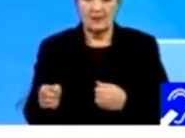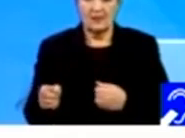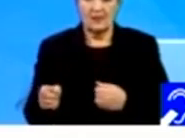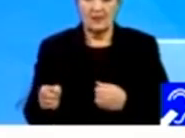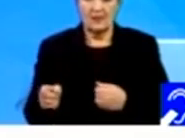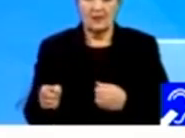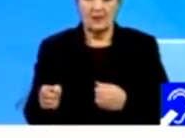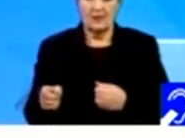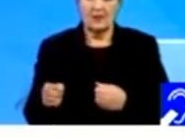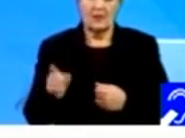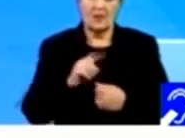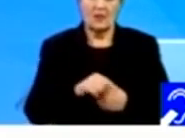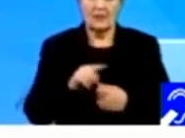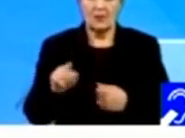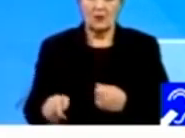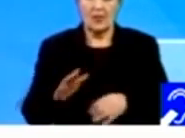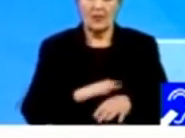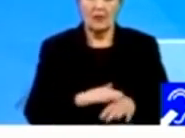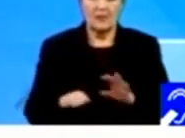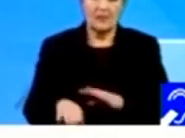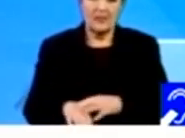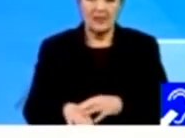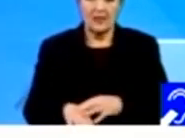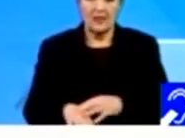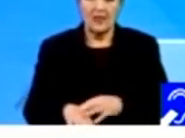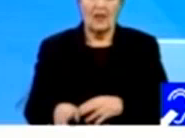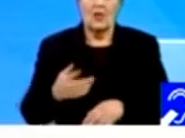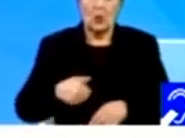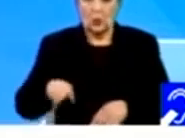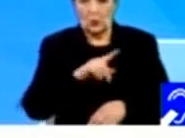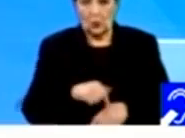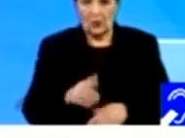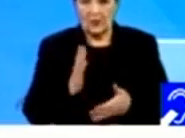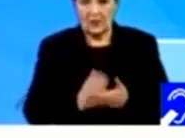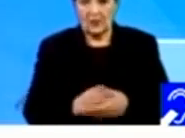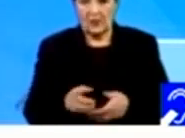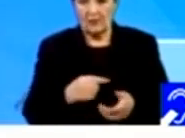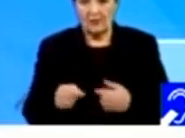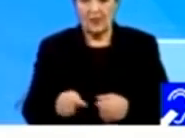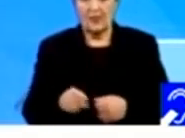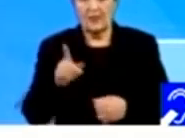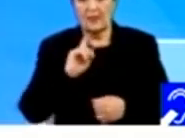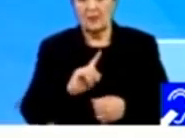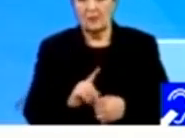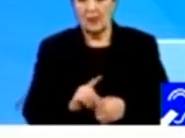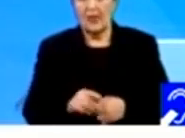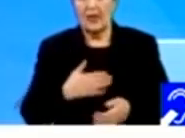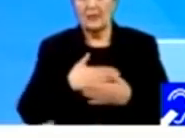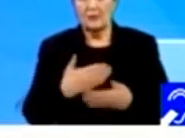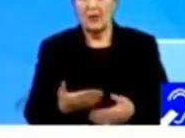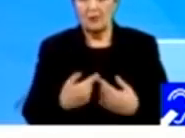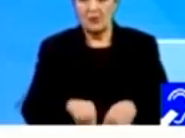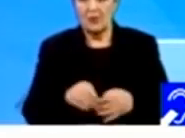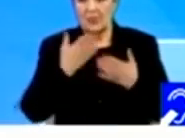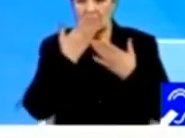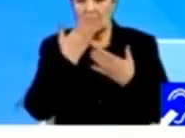uite, așa sau așa, dreapta, stânga, toți noi, indiferent de opțiunile noastre politice, respirăm același